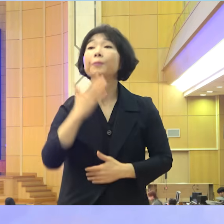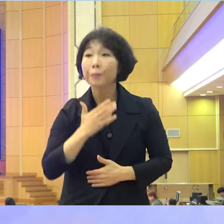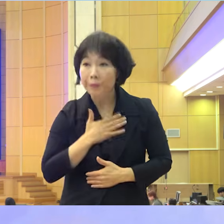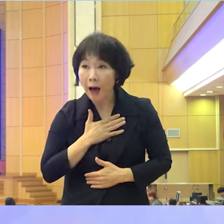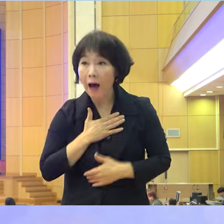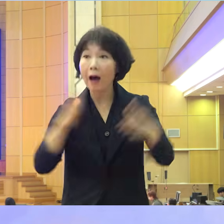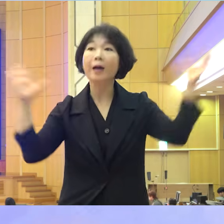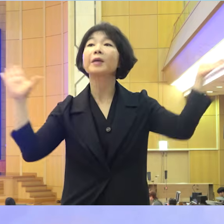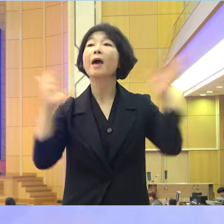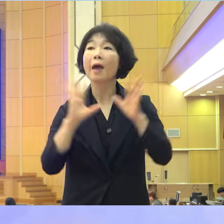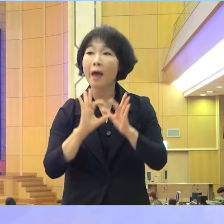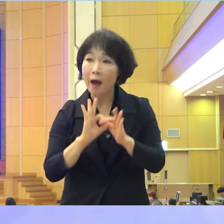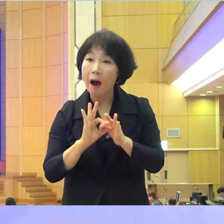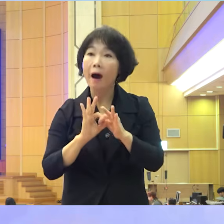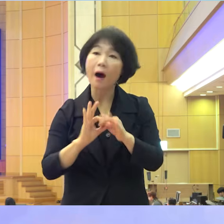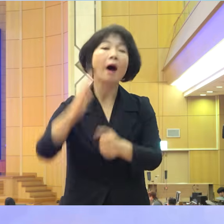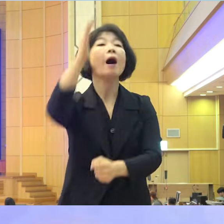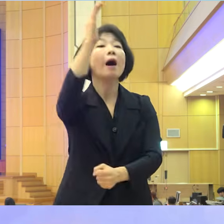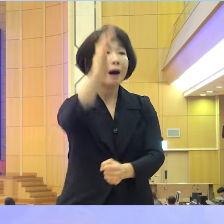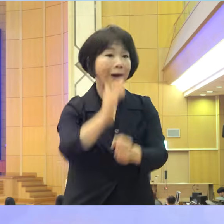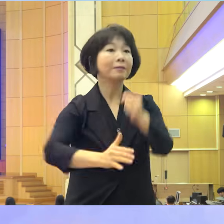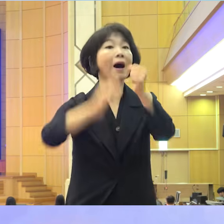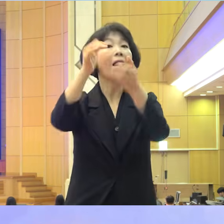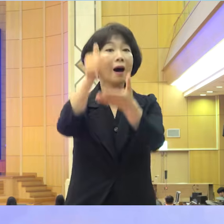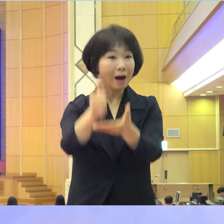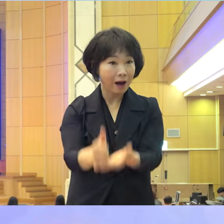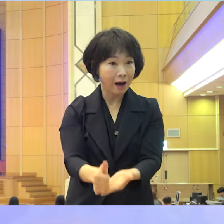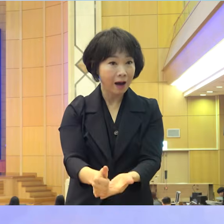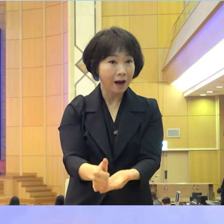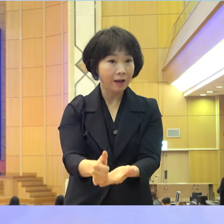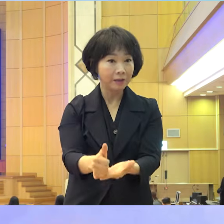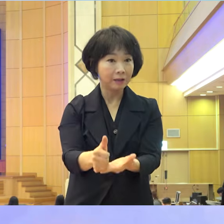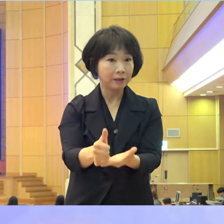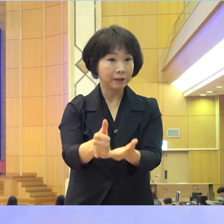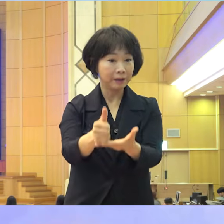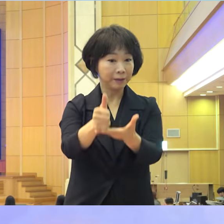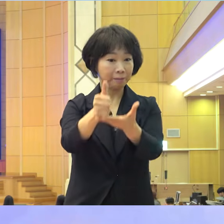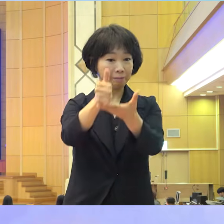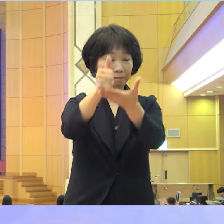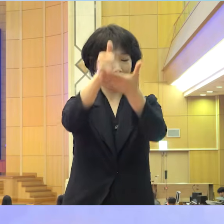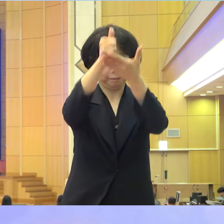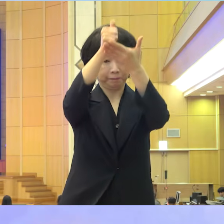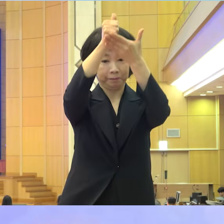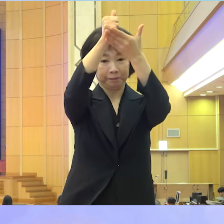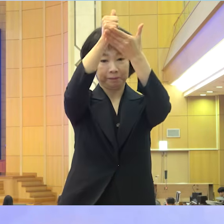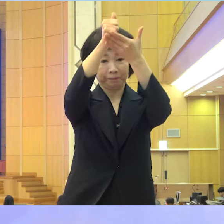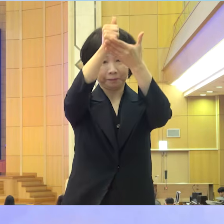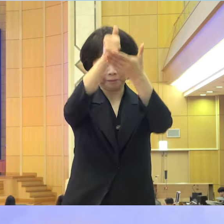좋으신 나의 하나. 참 좋으신 나의 하나님,